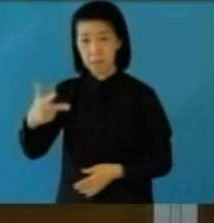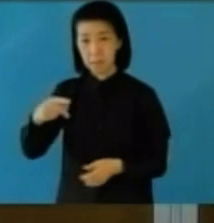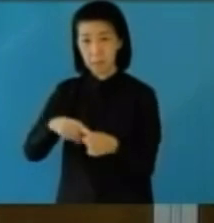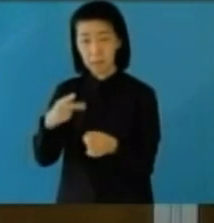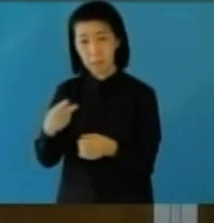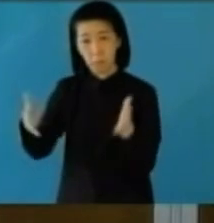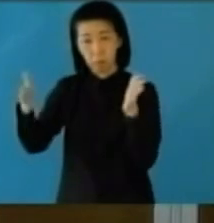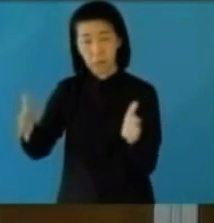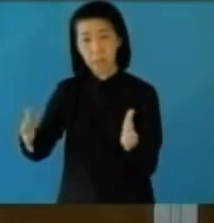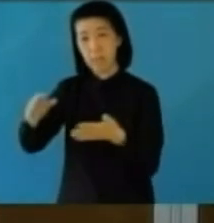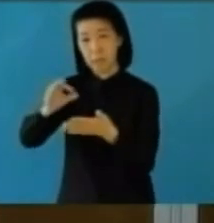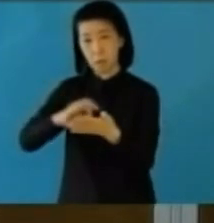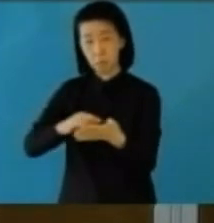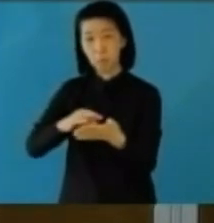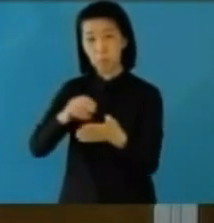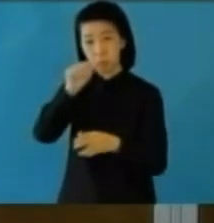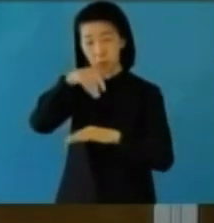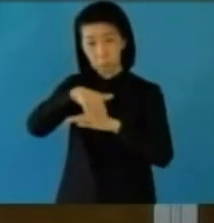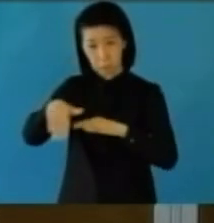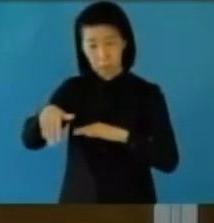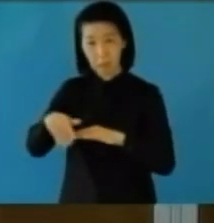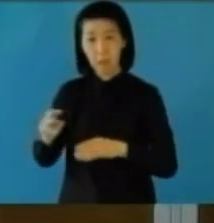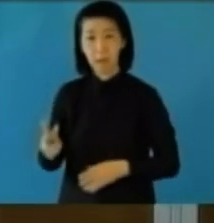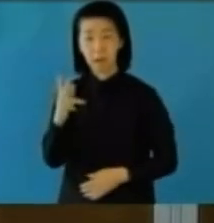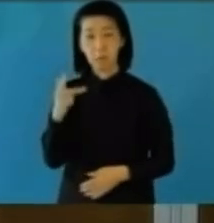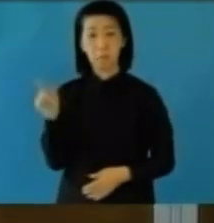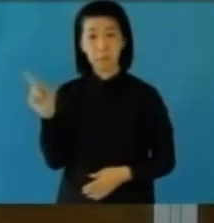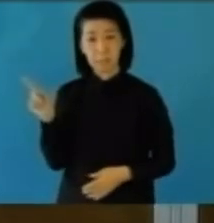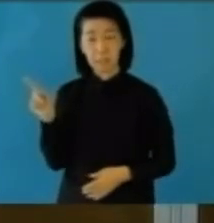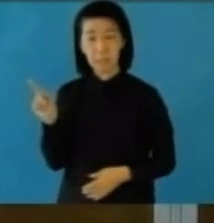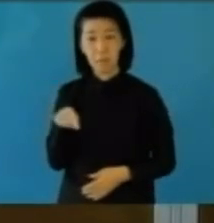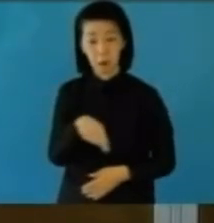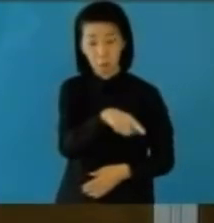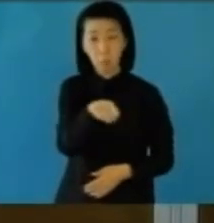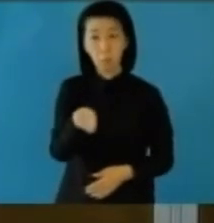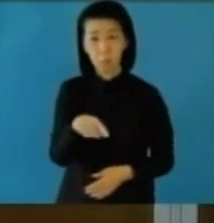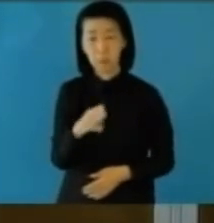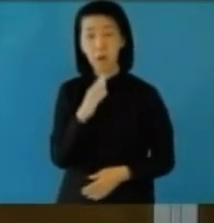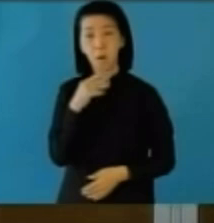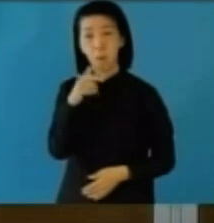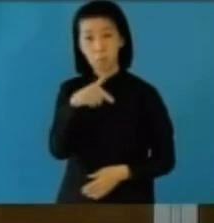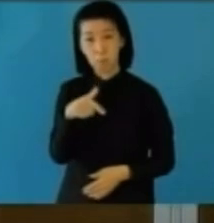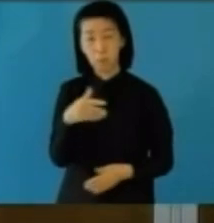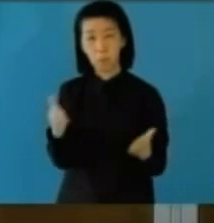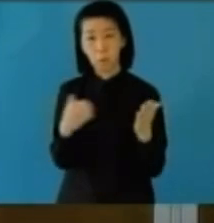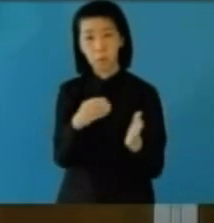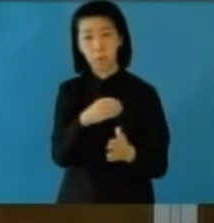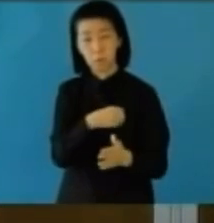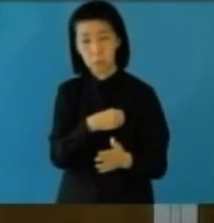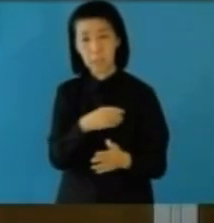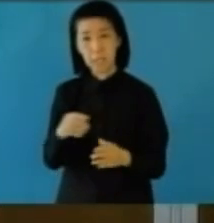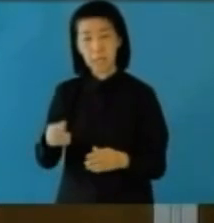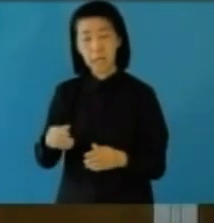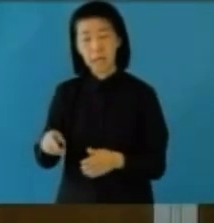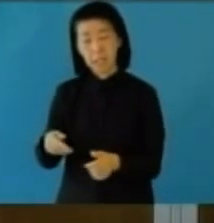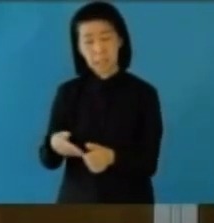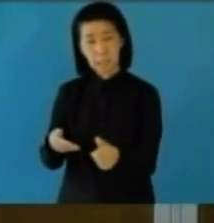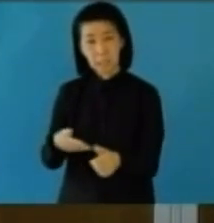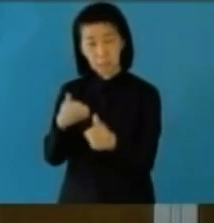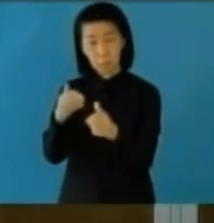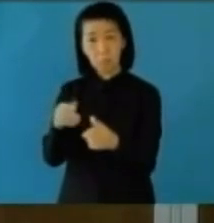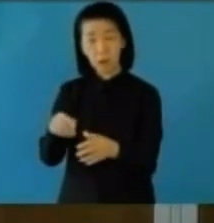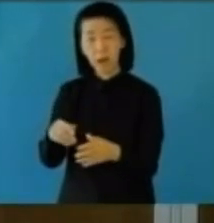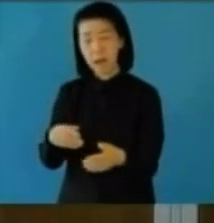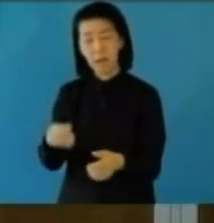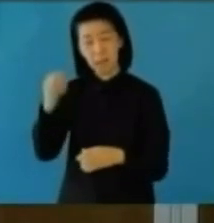考えております。なお、鹿児島市には31に外区に同本部の職員宿舎が設置される可能性があることは、事前にお伝えをしており